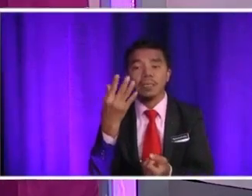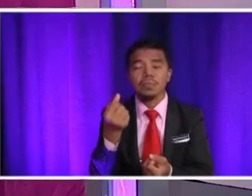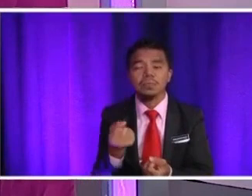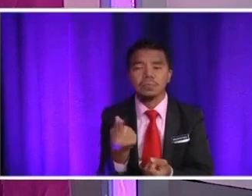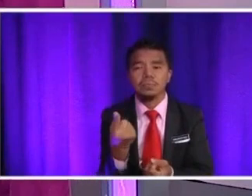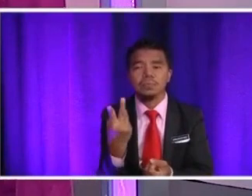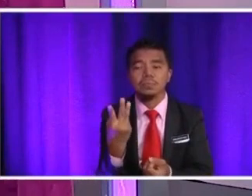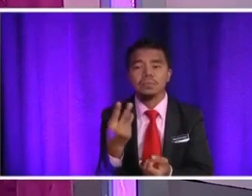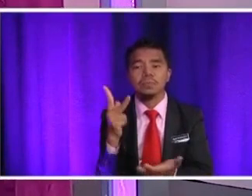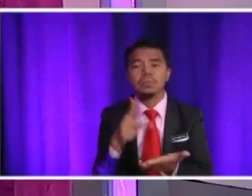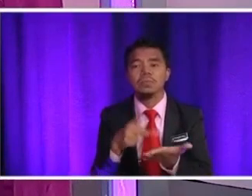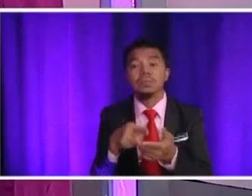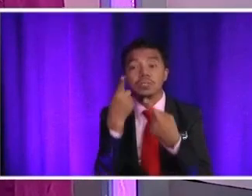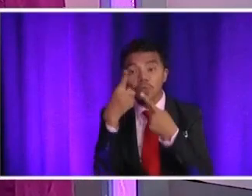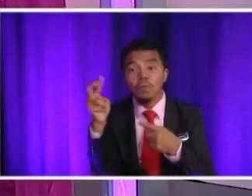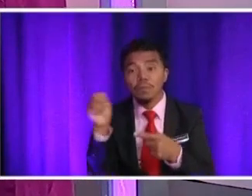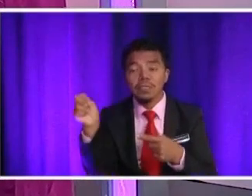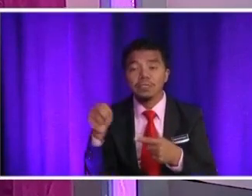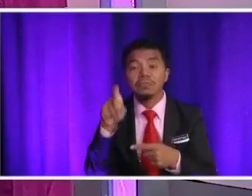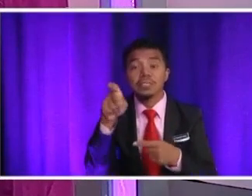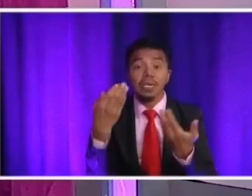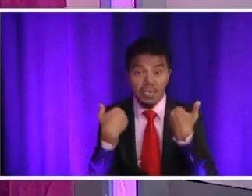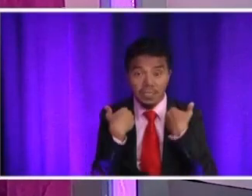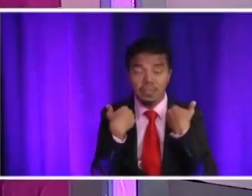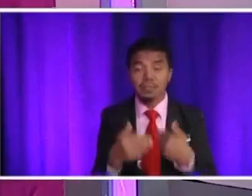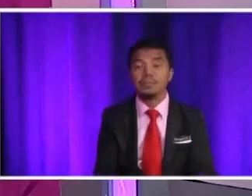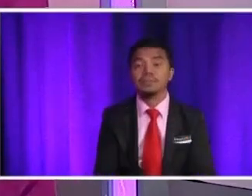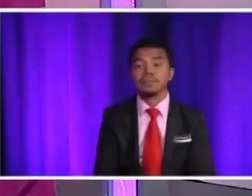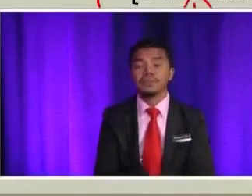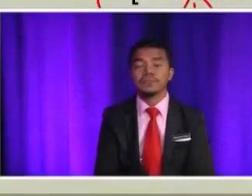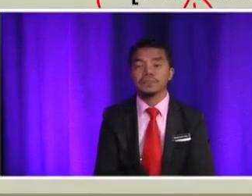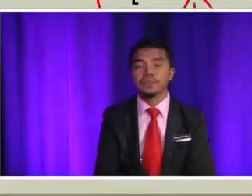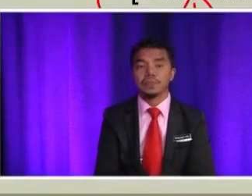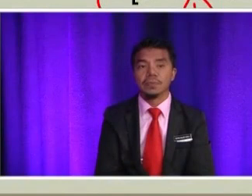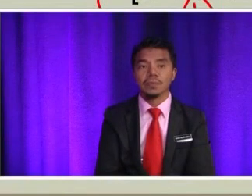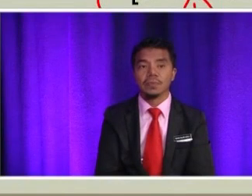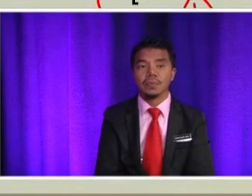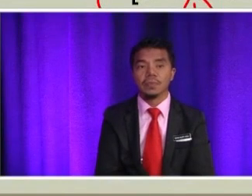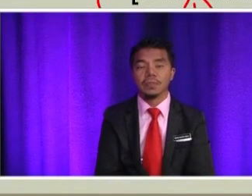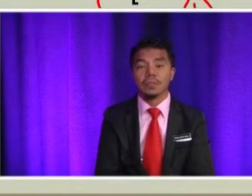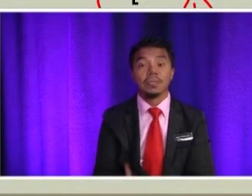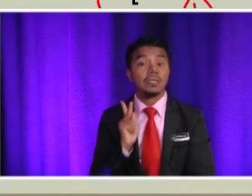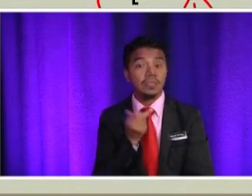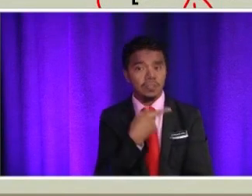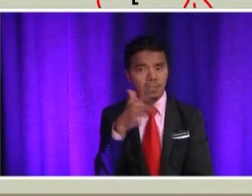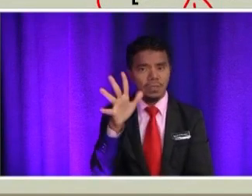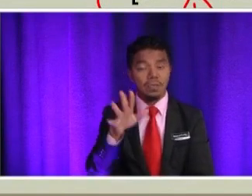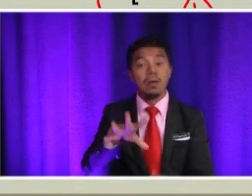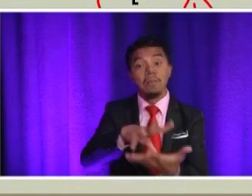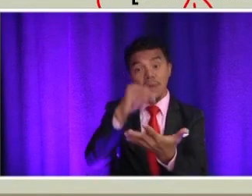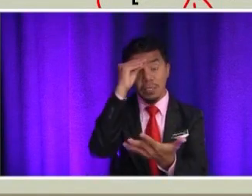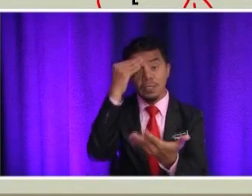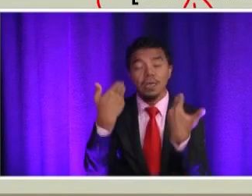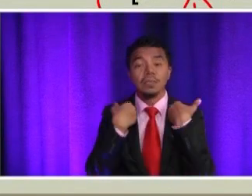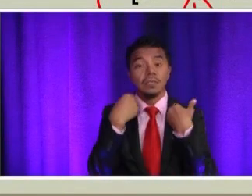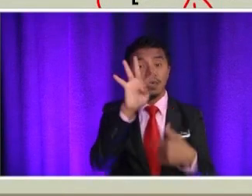tiga markah bermakna mesti ada tiga elemen. Okay. Kenapa saya kata mesti? Sebab kita tahu kita belajar 4P. Ada 4. Ada